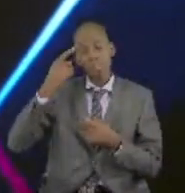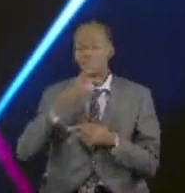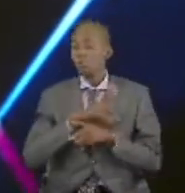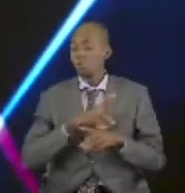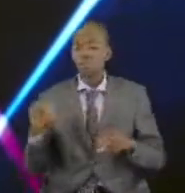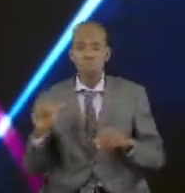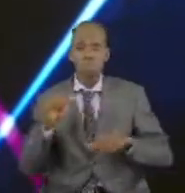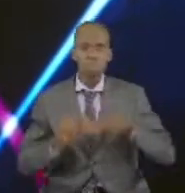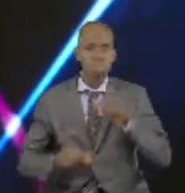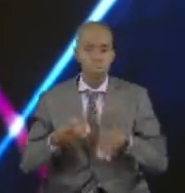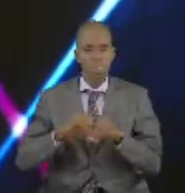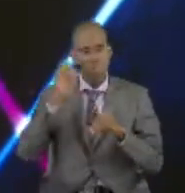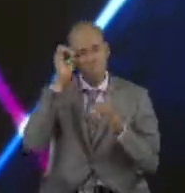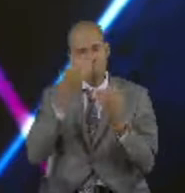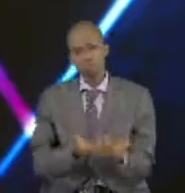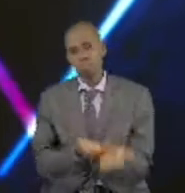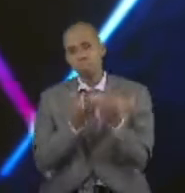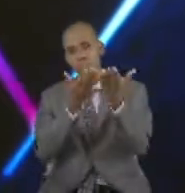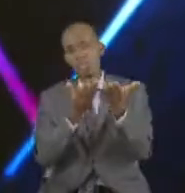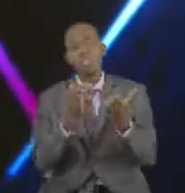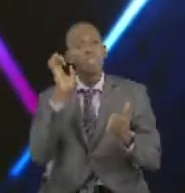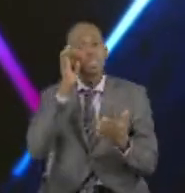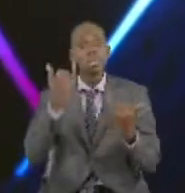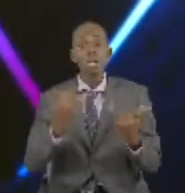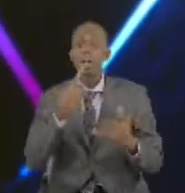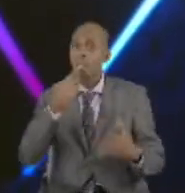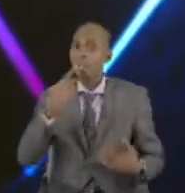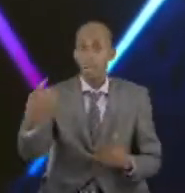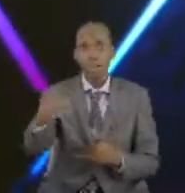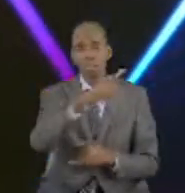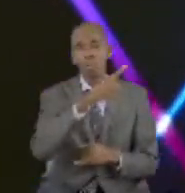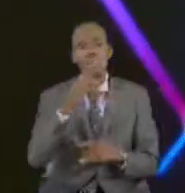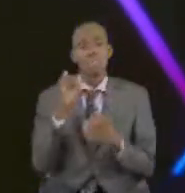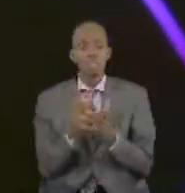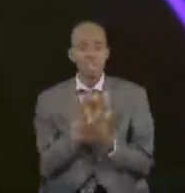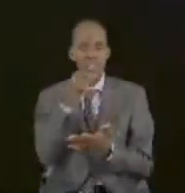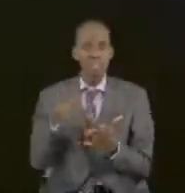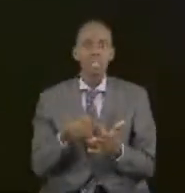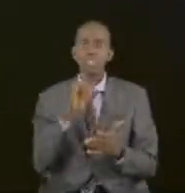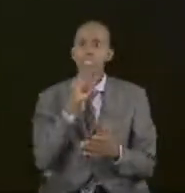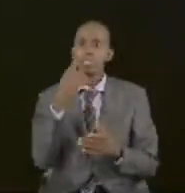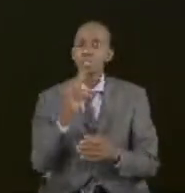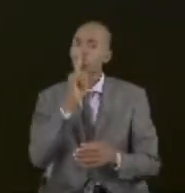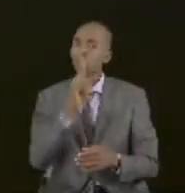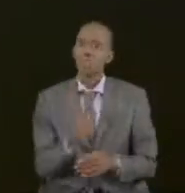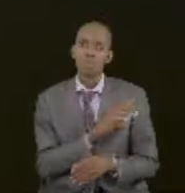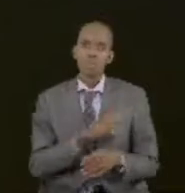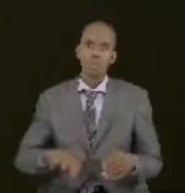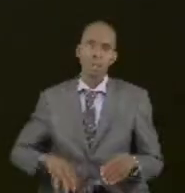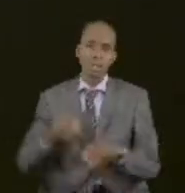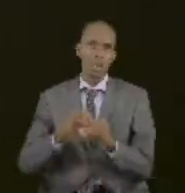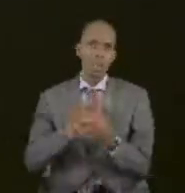présentation il leur disait voici le crre soeur verser 23